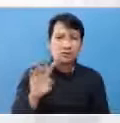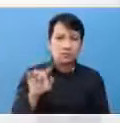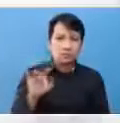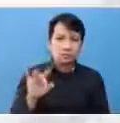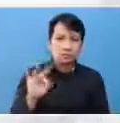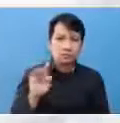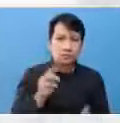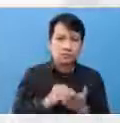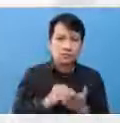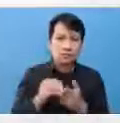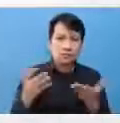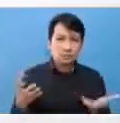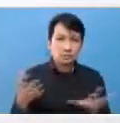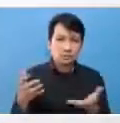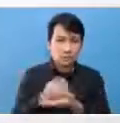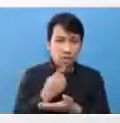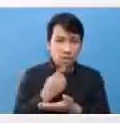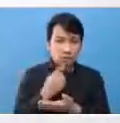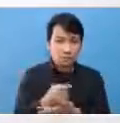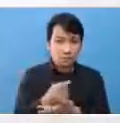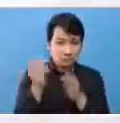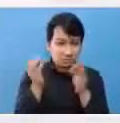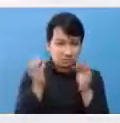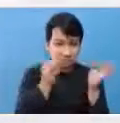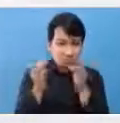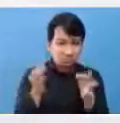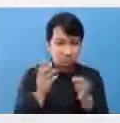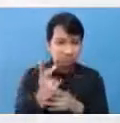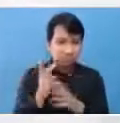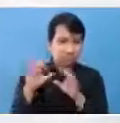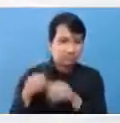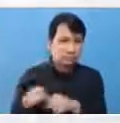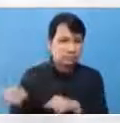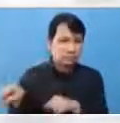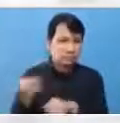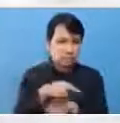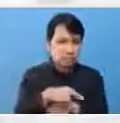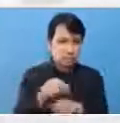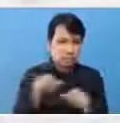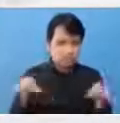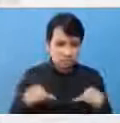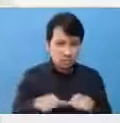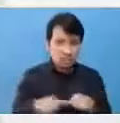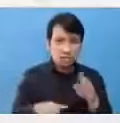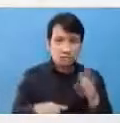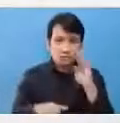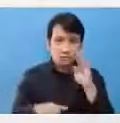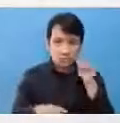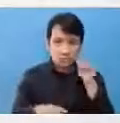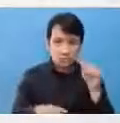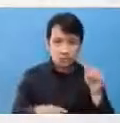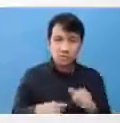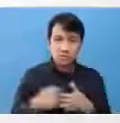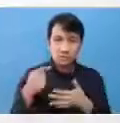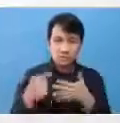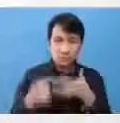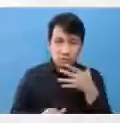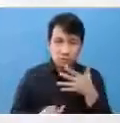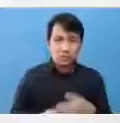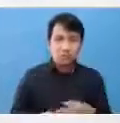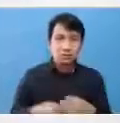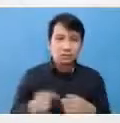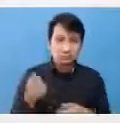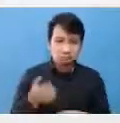Barangay 8, kalaboso ang isang babae na kinilalang si alias May at nasabat ang 10 gramo ng shabu. Ikinasa naman ang isang